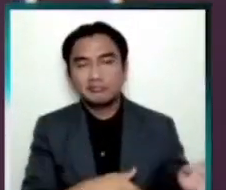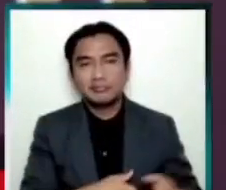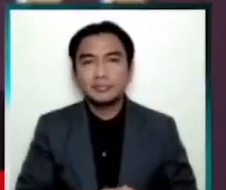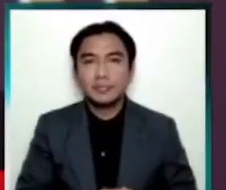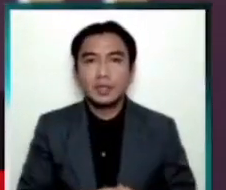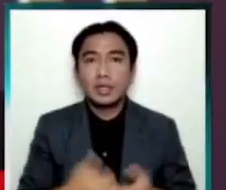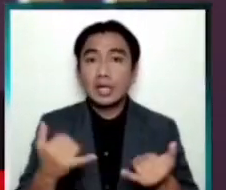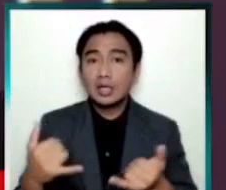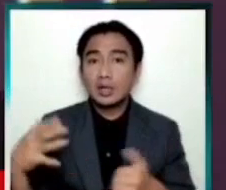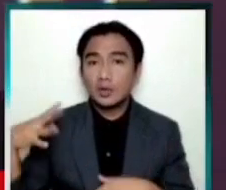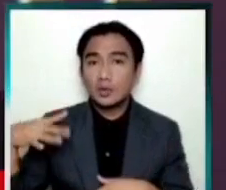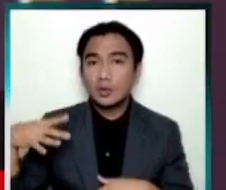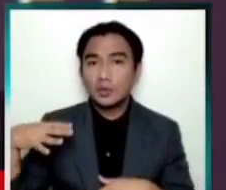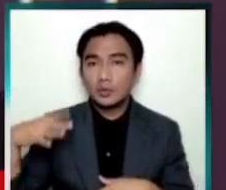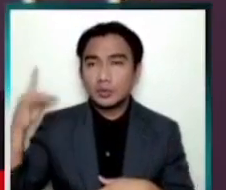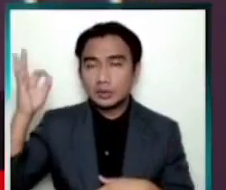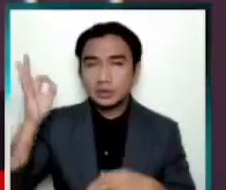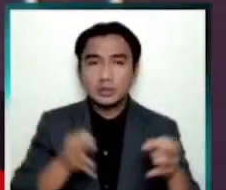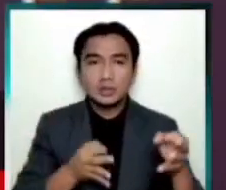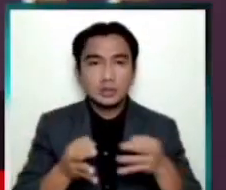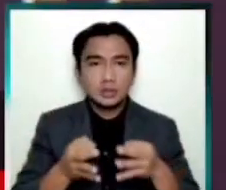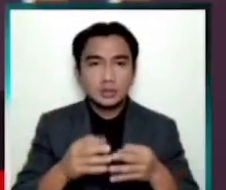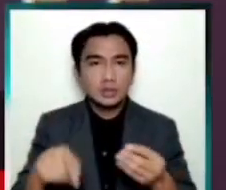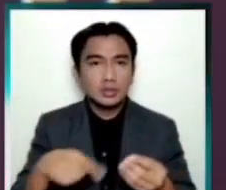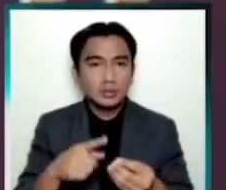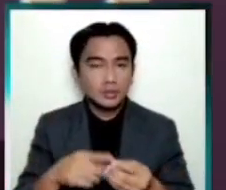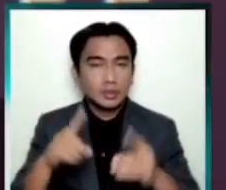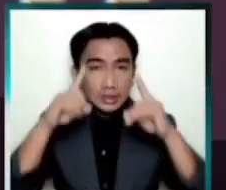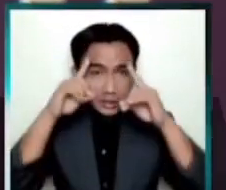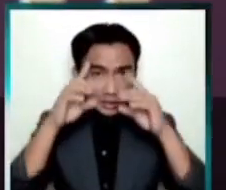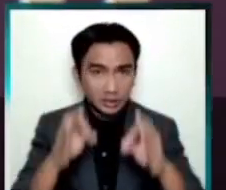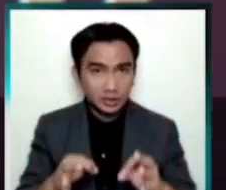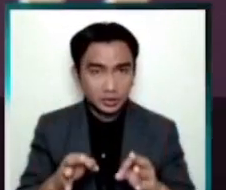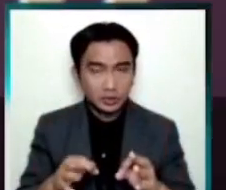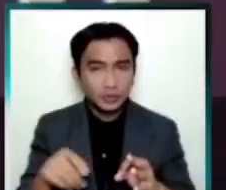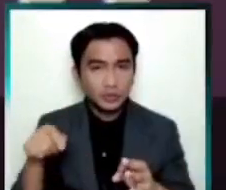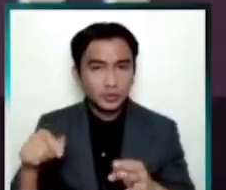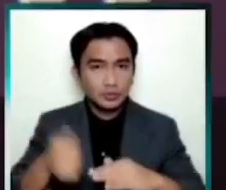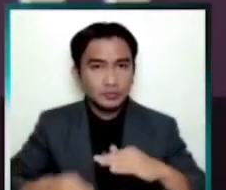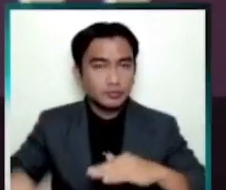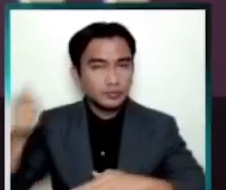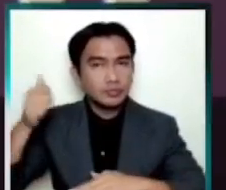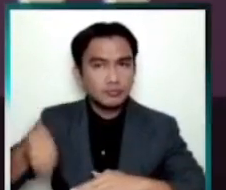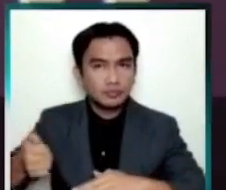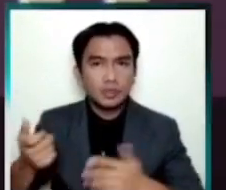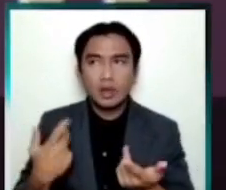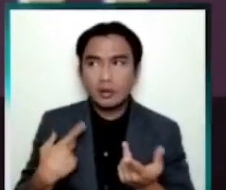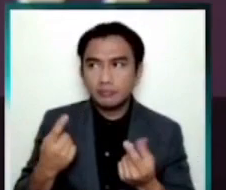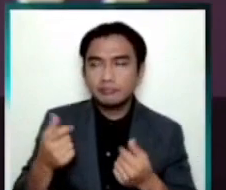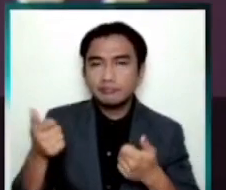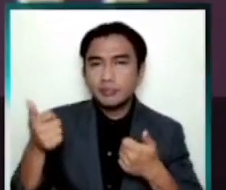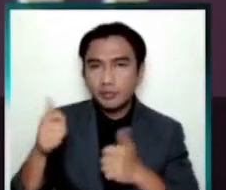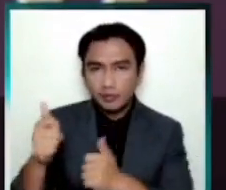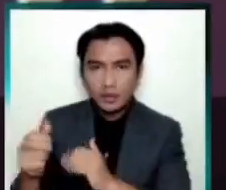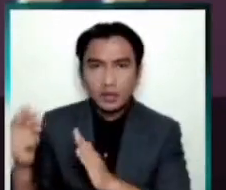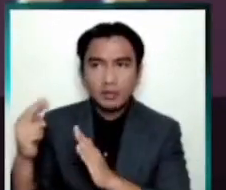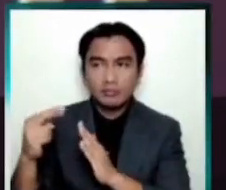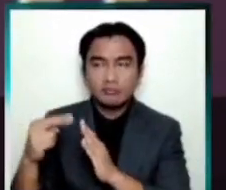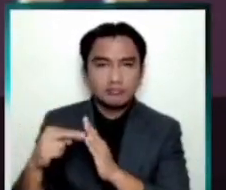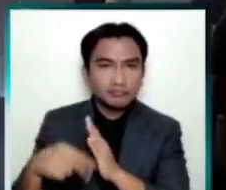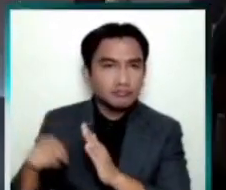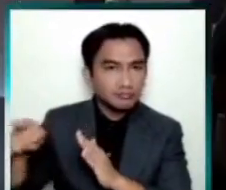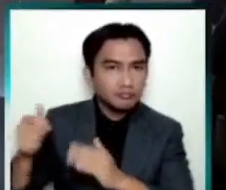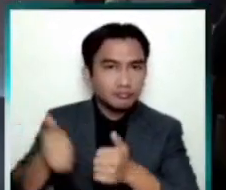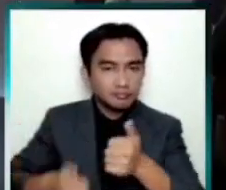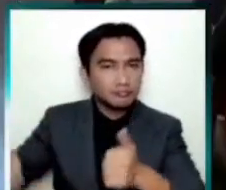matter. And again, COMELEC will always abide by any order, notice, or decision of the highest court of the